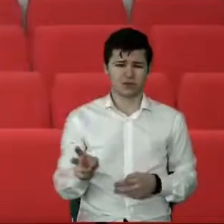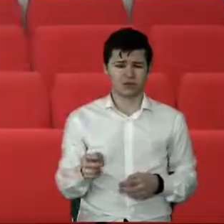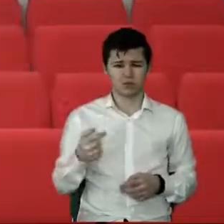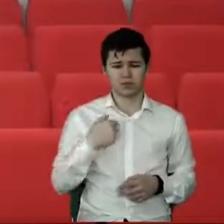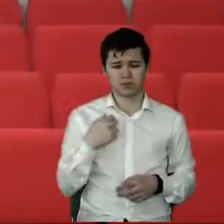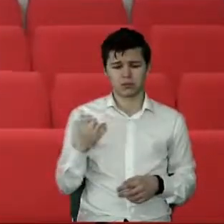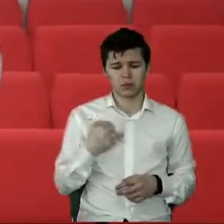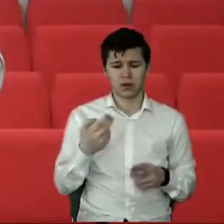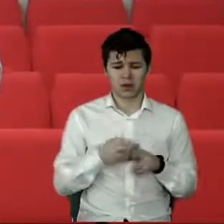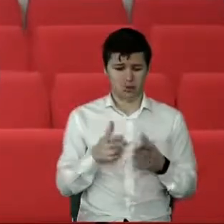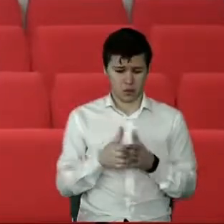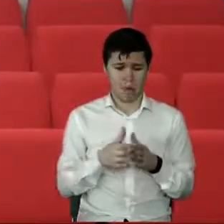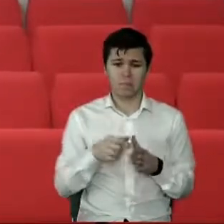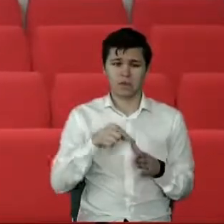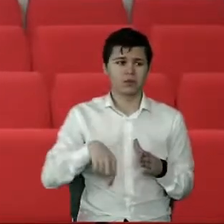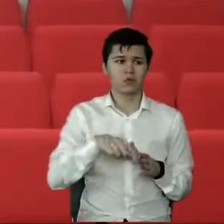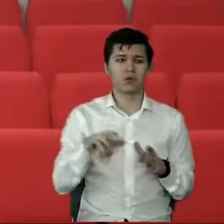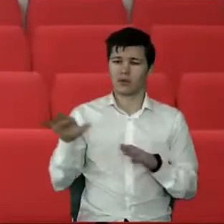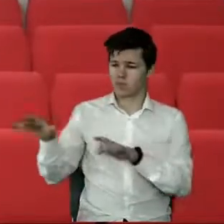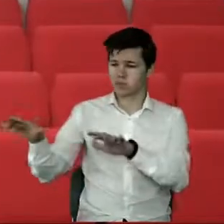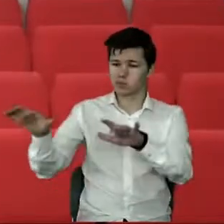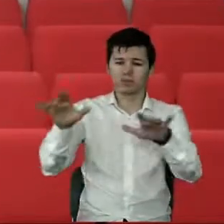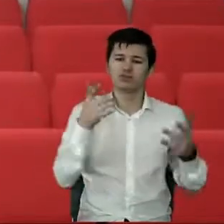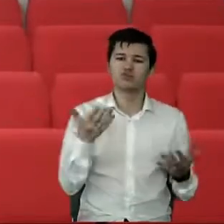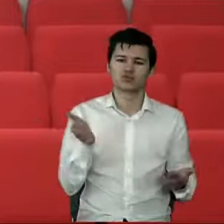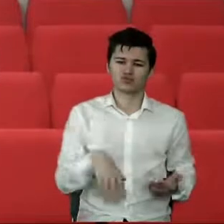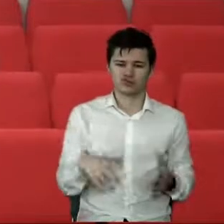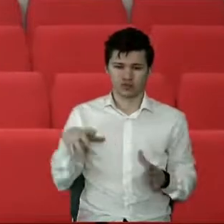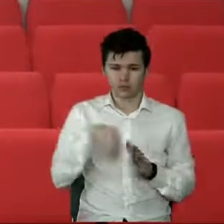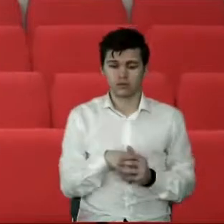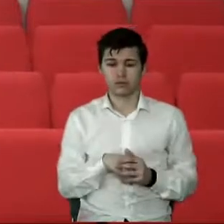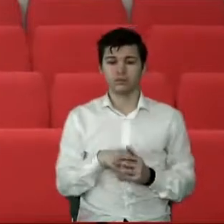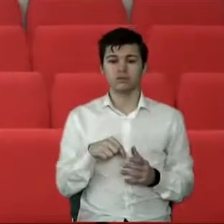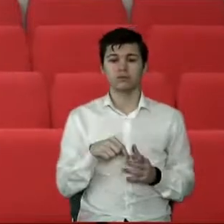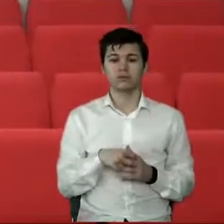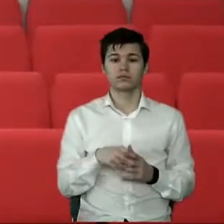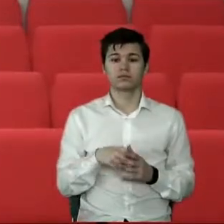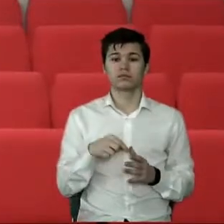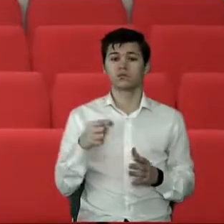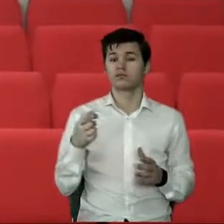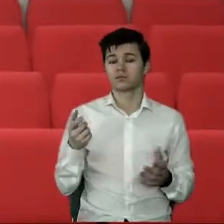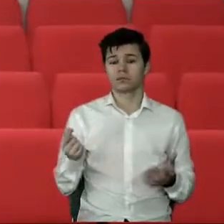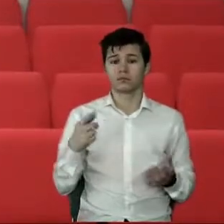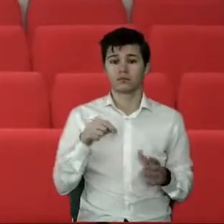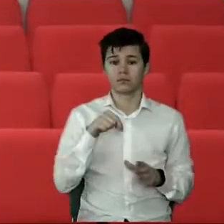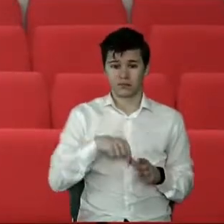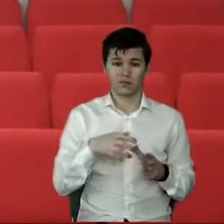сколько же людей входит в эту сеть Folding Home. Она объединяет с собой всего лишь около 2 миллионов